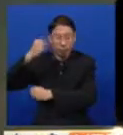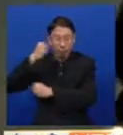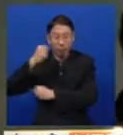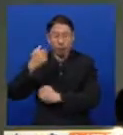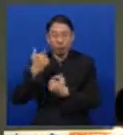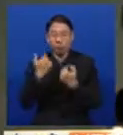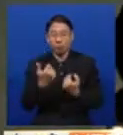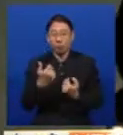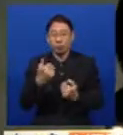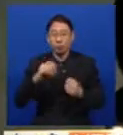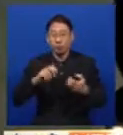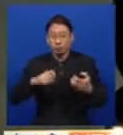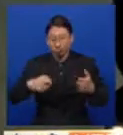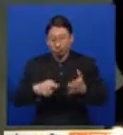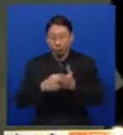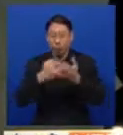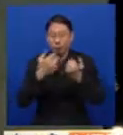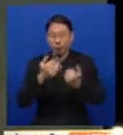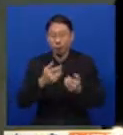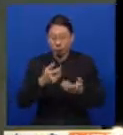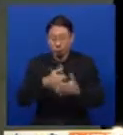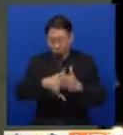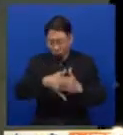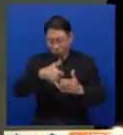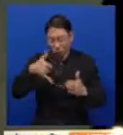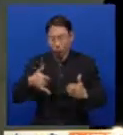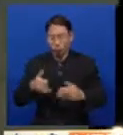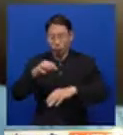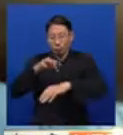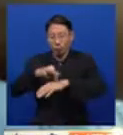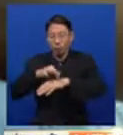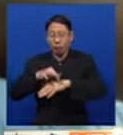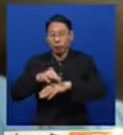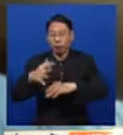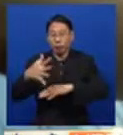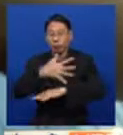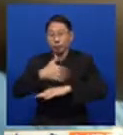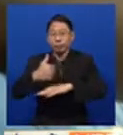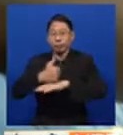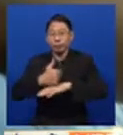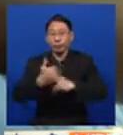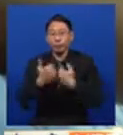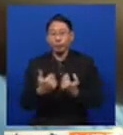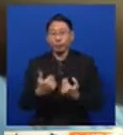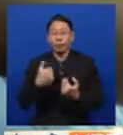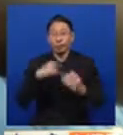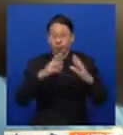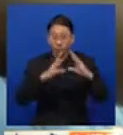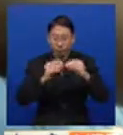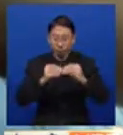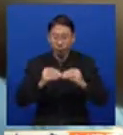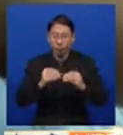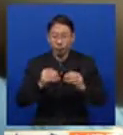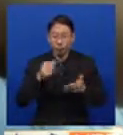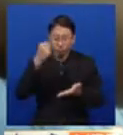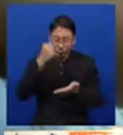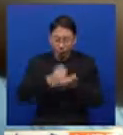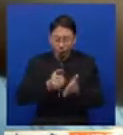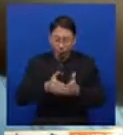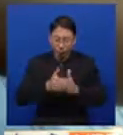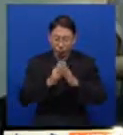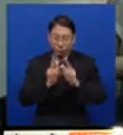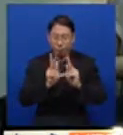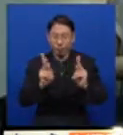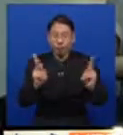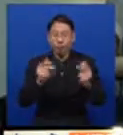สถานการณ์จึงเป็นเหตุให้ถอดถอนออกจากการดำรงตำแหน่งทางการเมืองนอกจากนี้ที่ประชุมยังตั้งคณะอนุกรรมการไต่